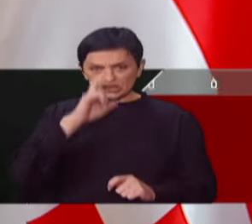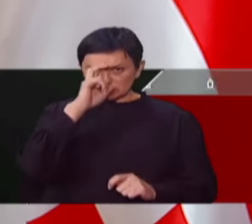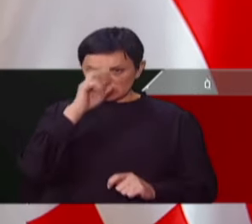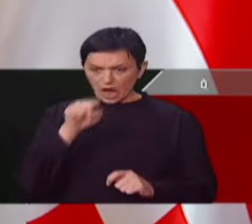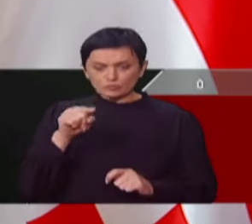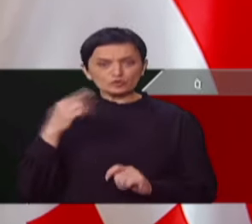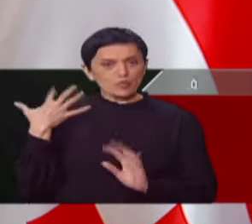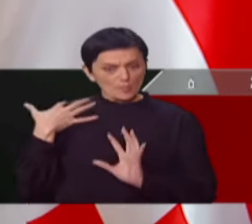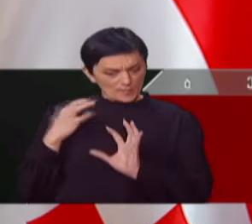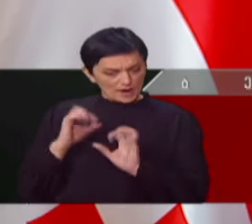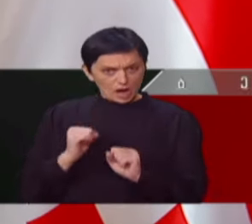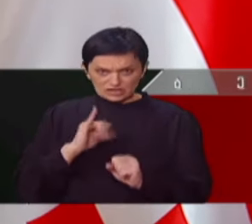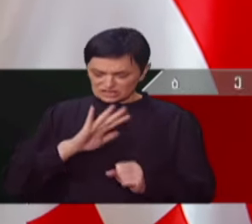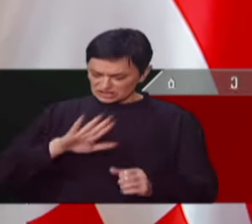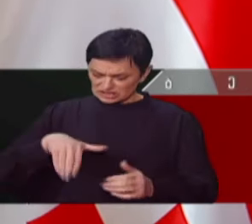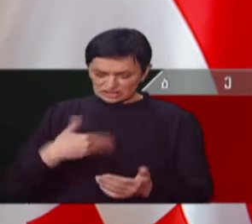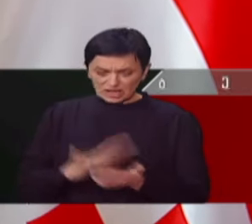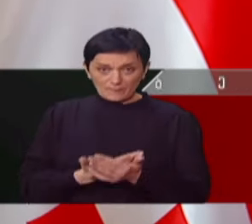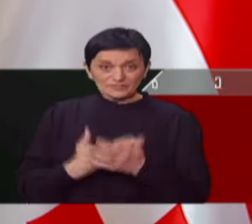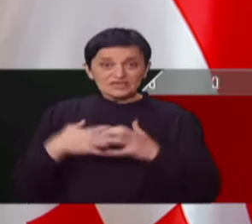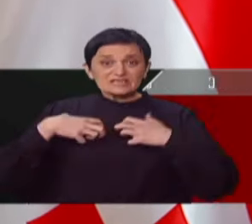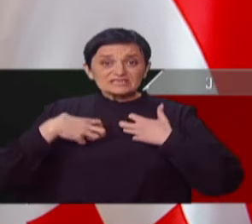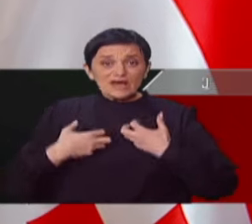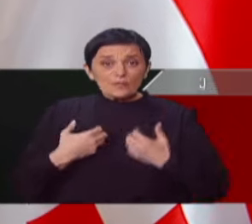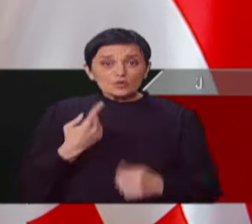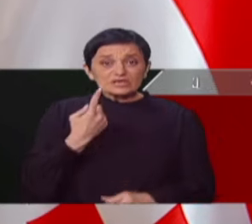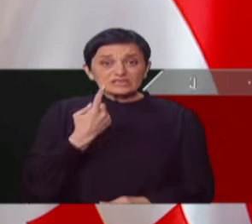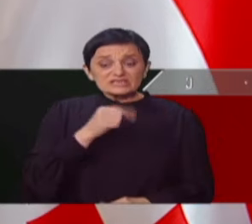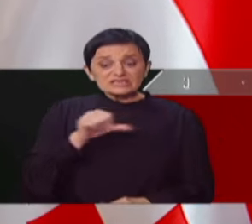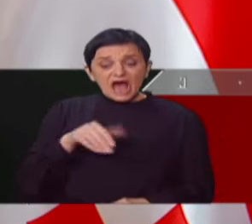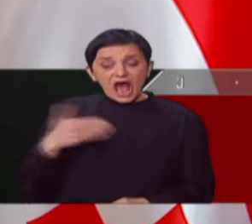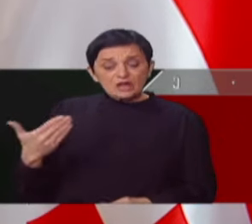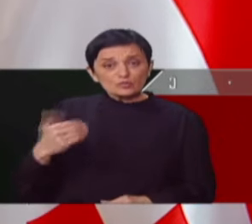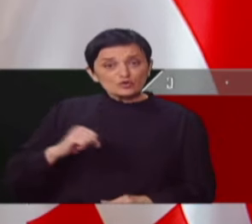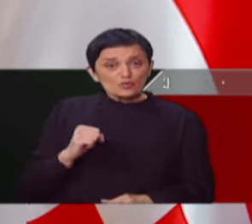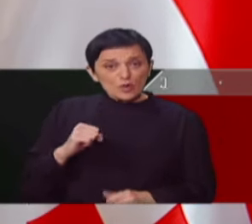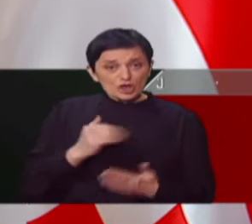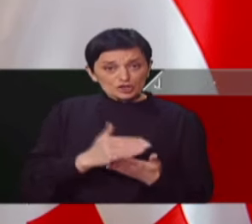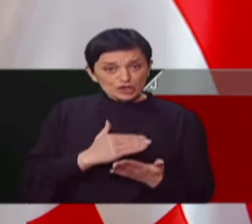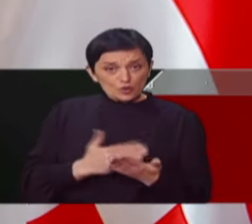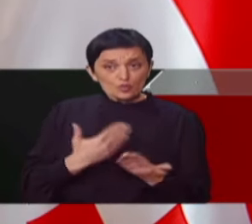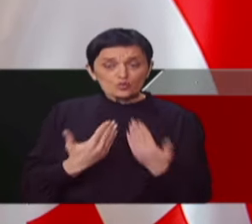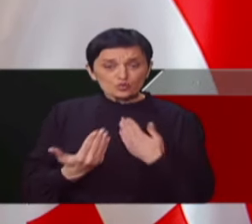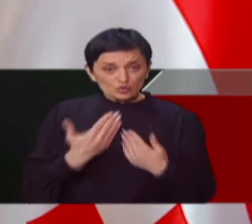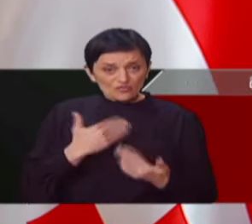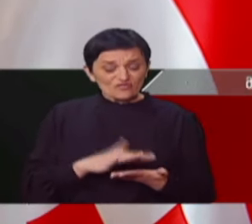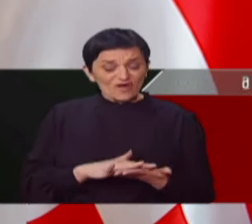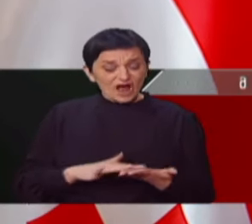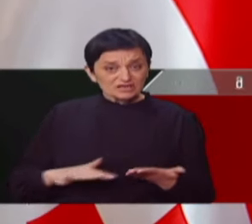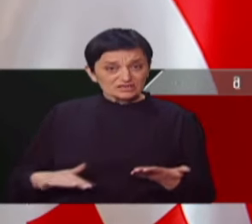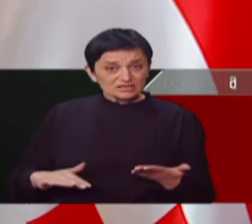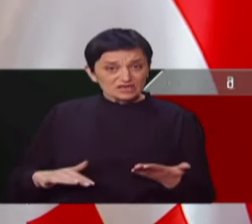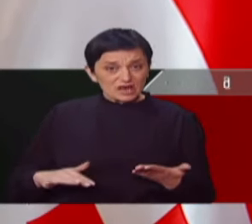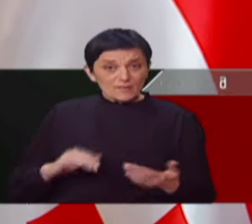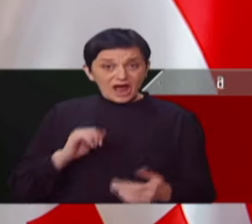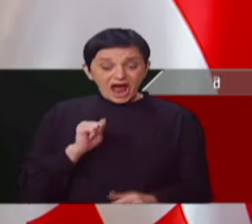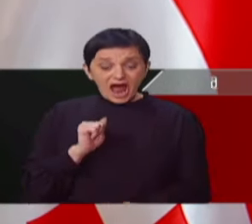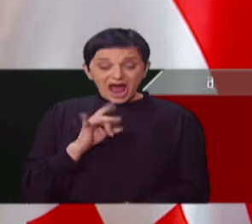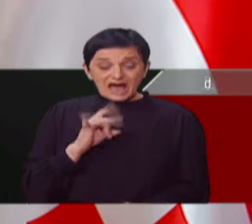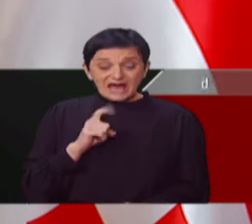მხარს უჭერთ დღემდე და სამწუხაროდ სამხრევი მეგობრობის რეჟიმში ვაგრძელებთ ურთიერთობებს.